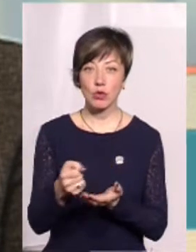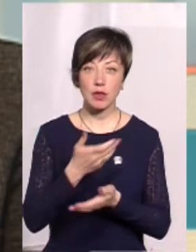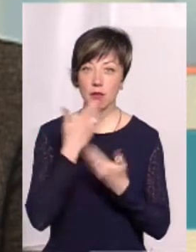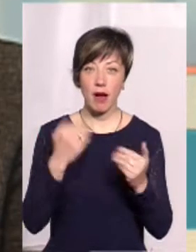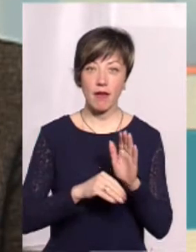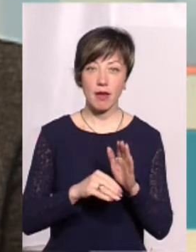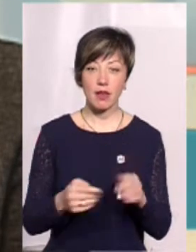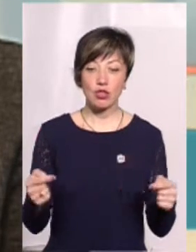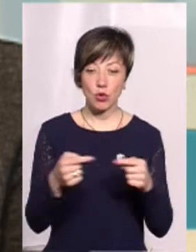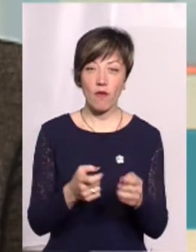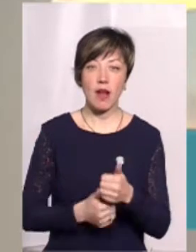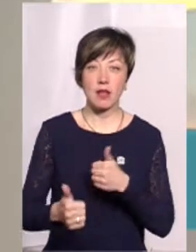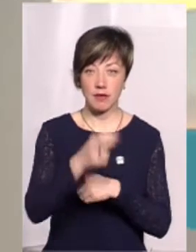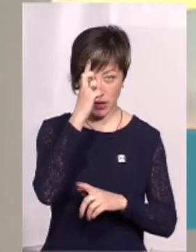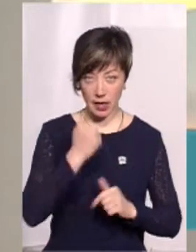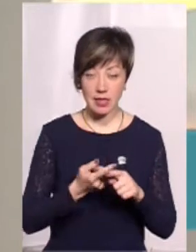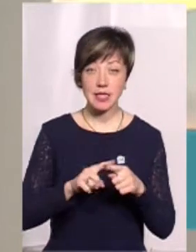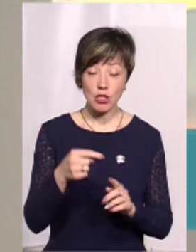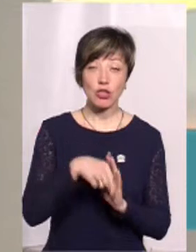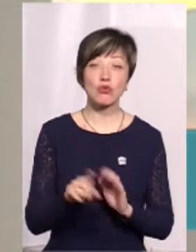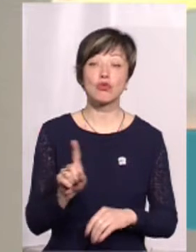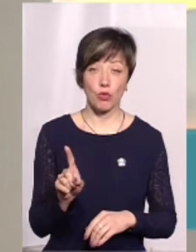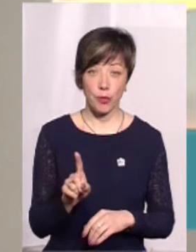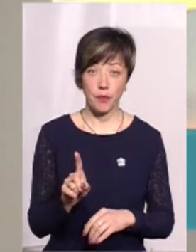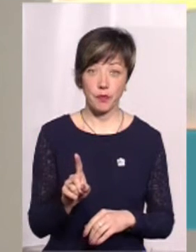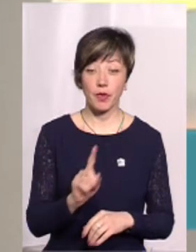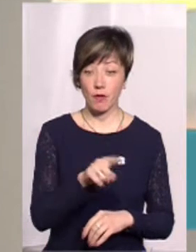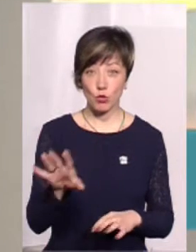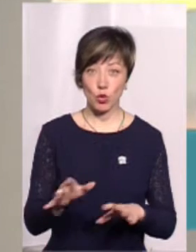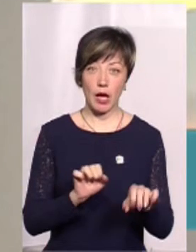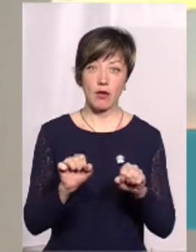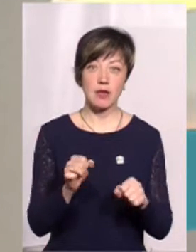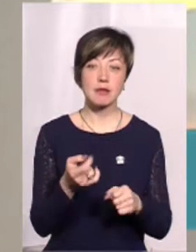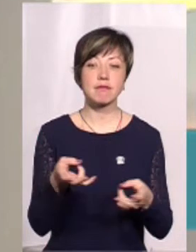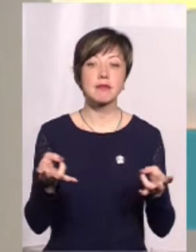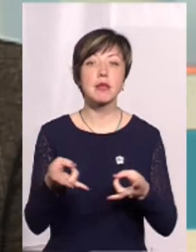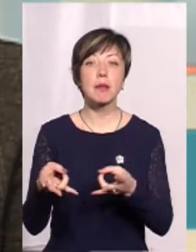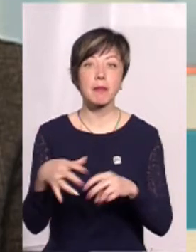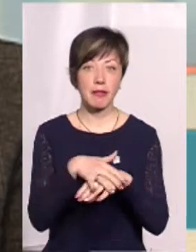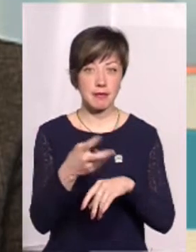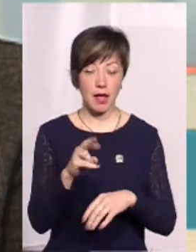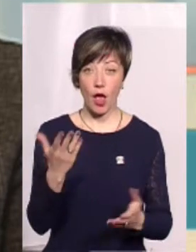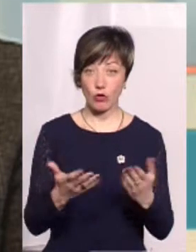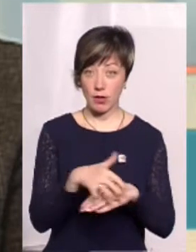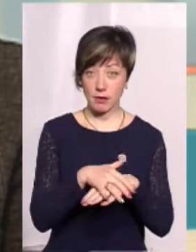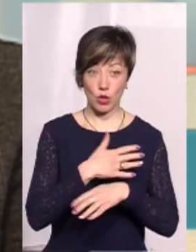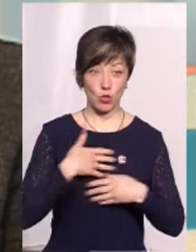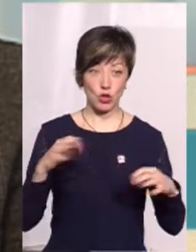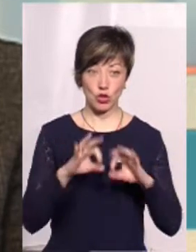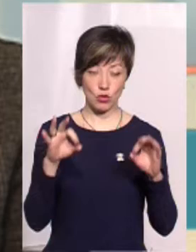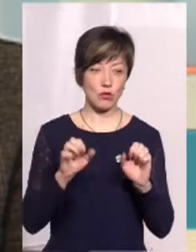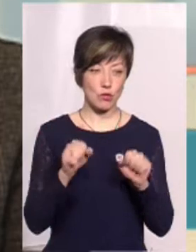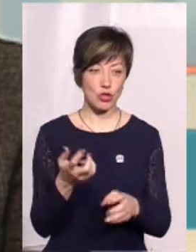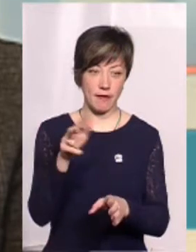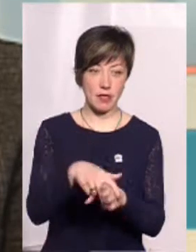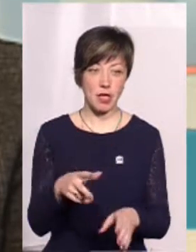сила не має якогось чіткого лідерства в країні. А це свідчить про що? Що вони будуть керуватися запитами населення. Якщо населення не хоче нічого, то йому